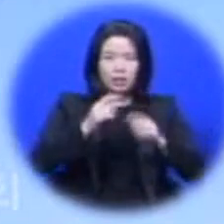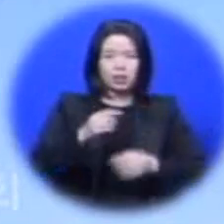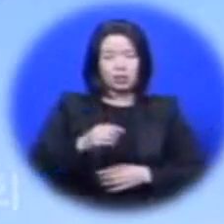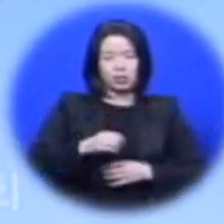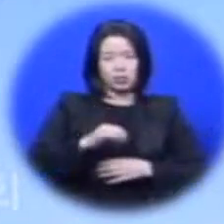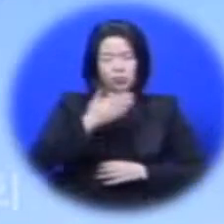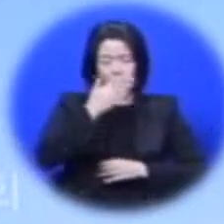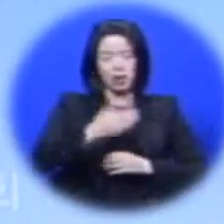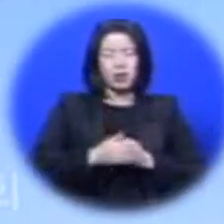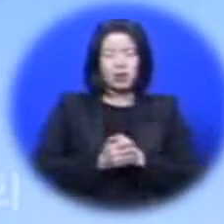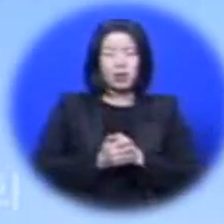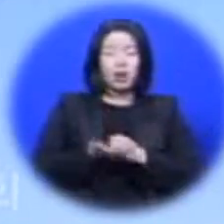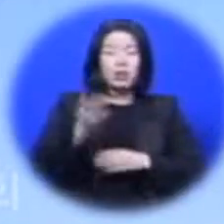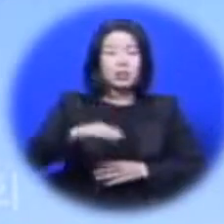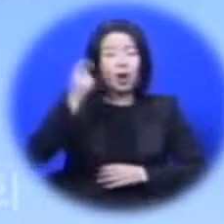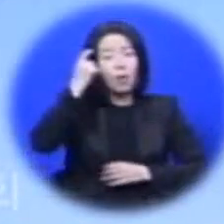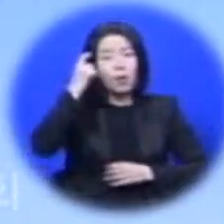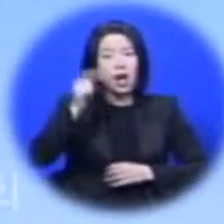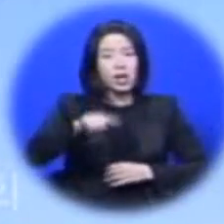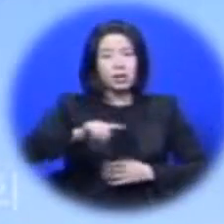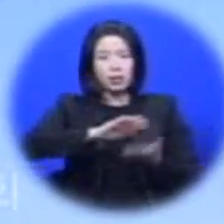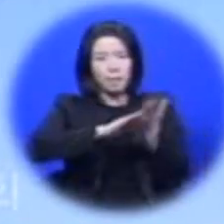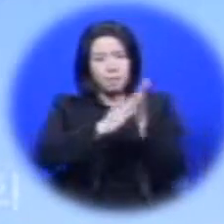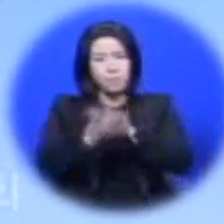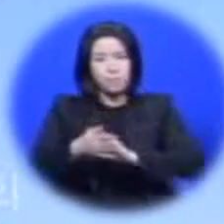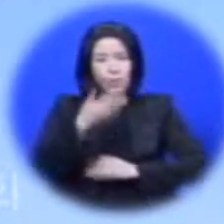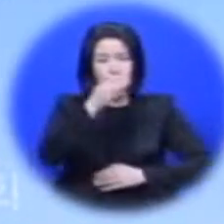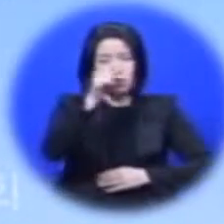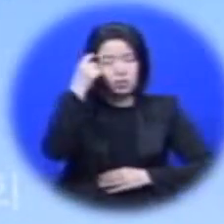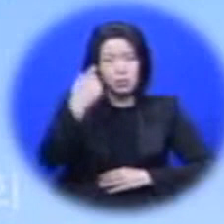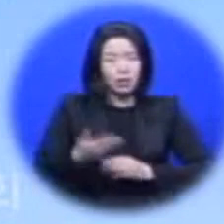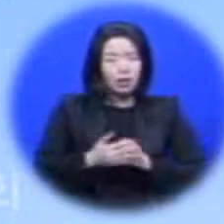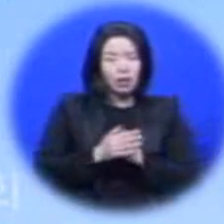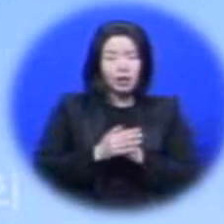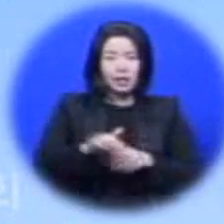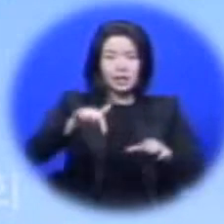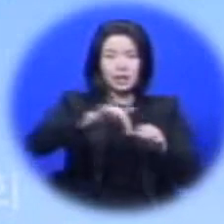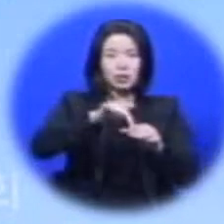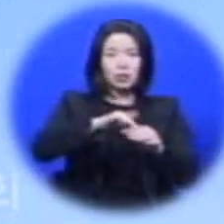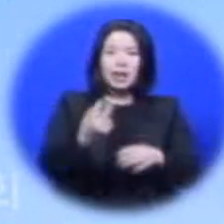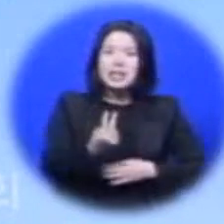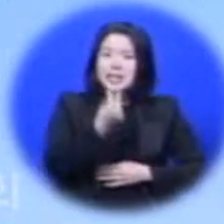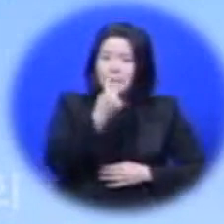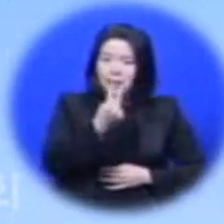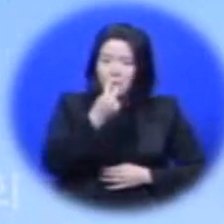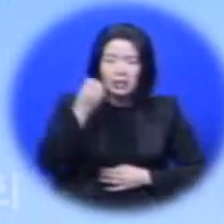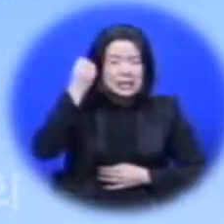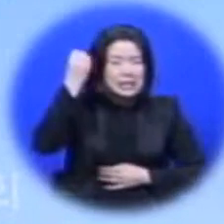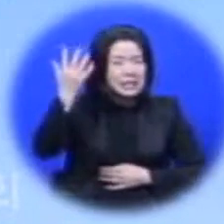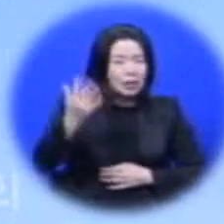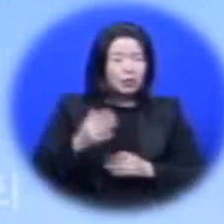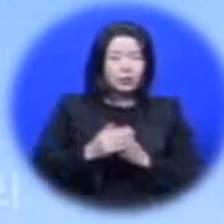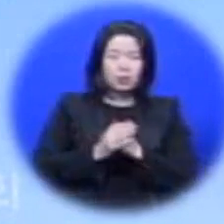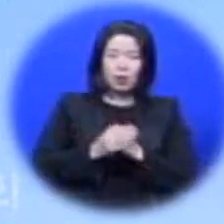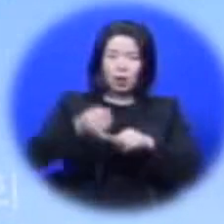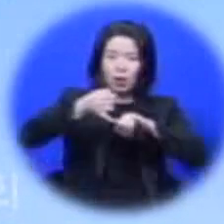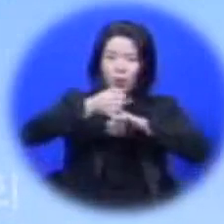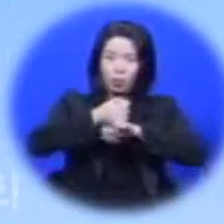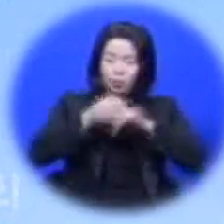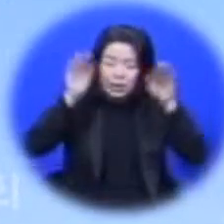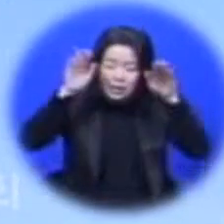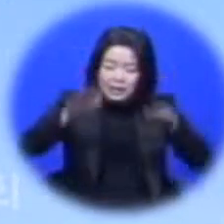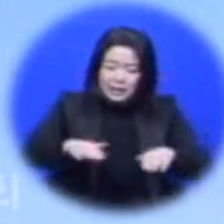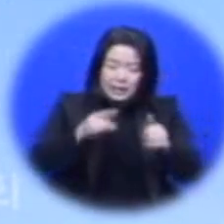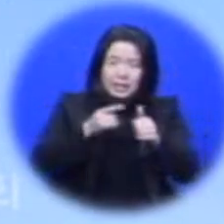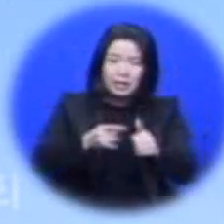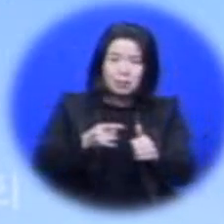정도입니다. 그런데 왜 이렇게 되었나? 기독교가 생명을 잃어버리면, 그러면 반드시